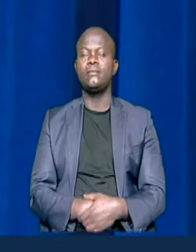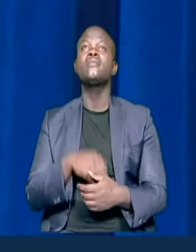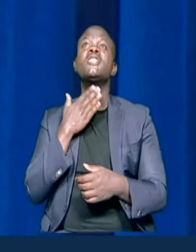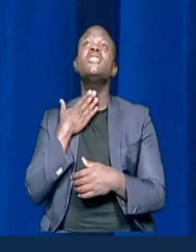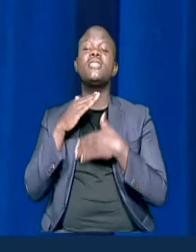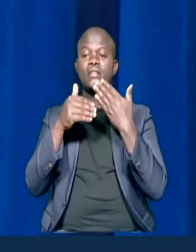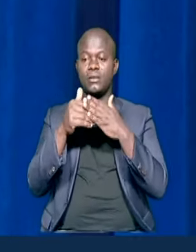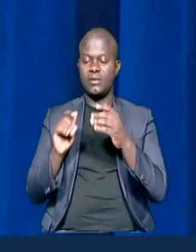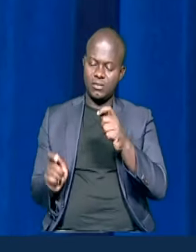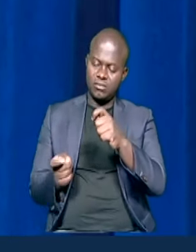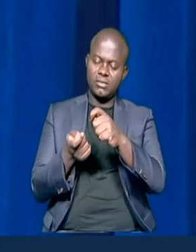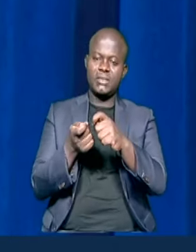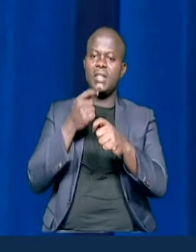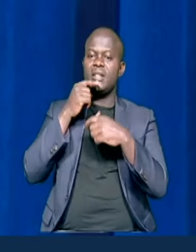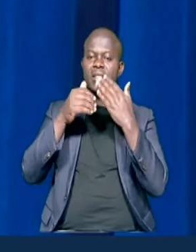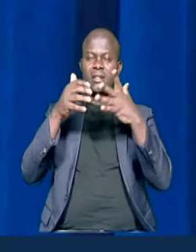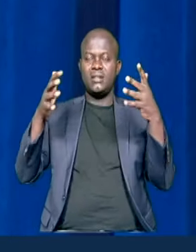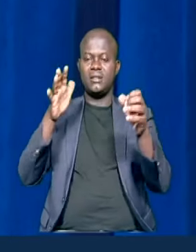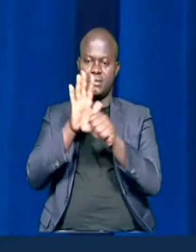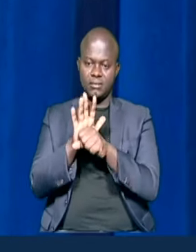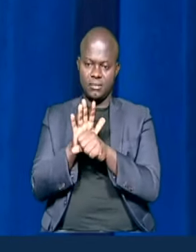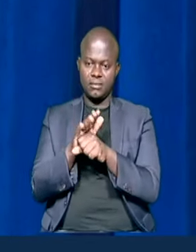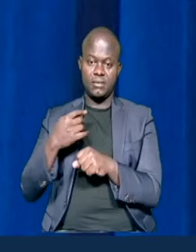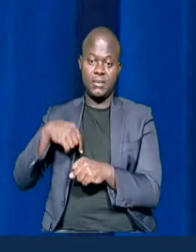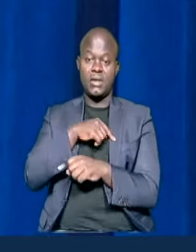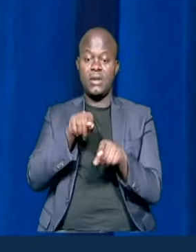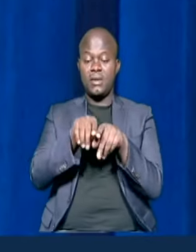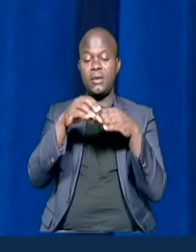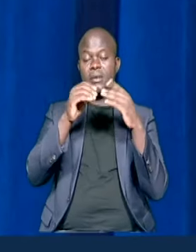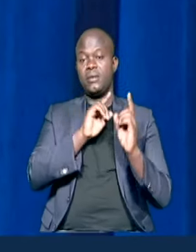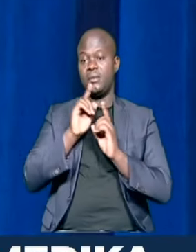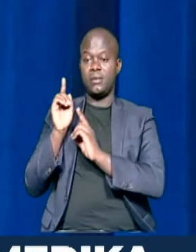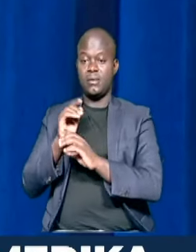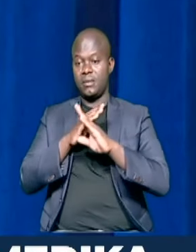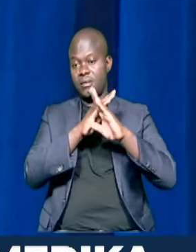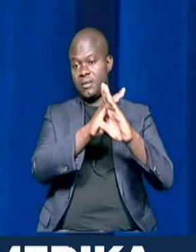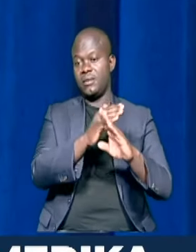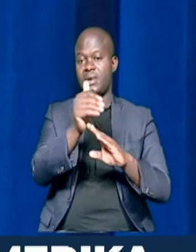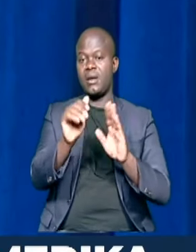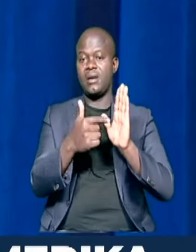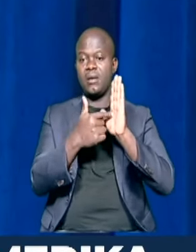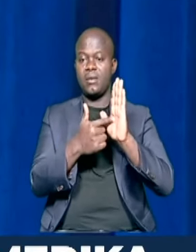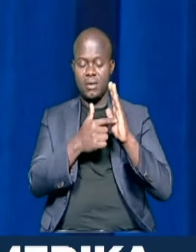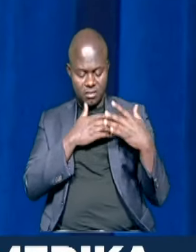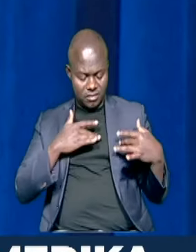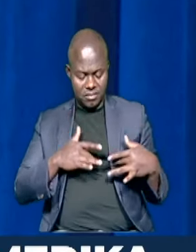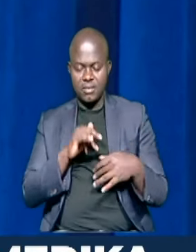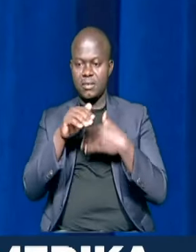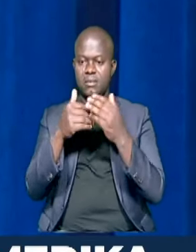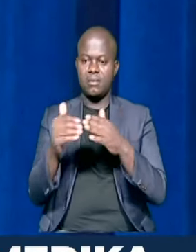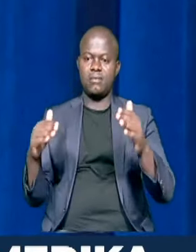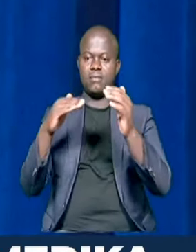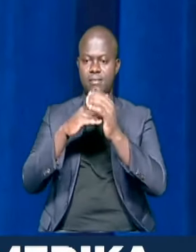Icyifuzo cyo kwihorera cyari kinini cyane nge rero nk'umugabo w'ingabo nakumiriye ayo marangamutima